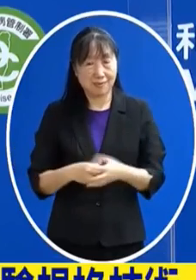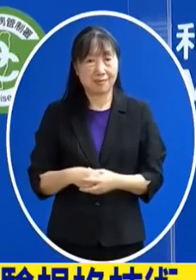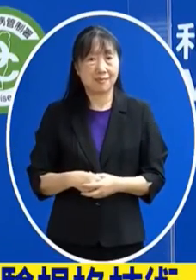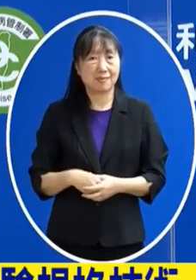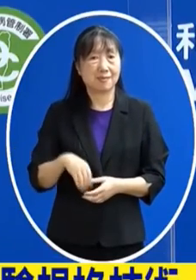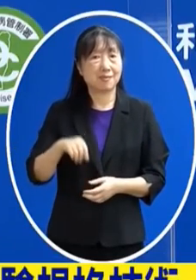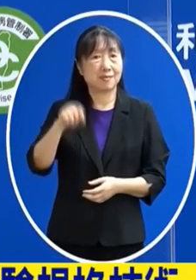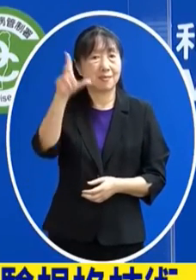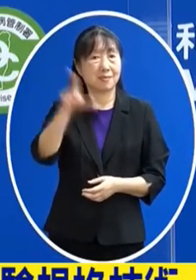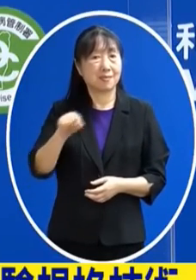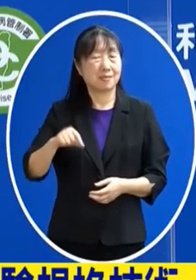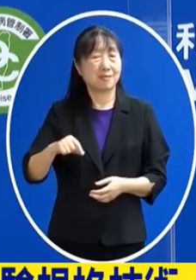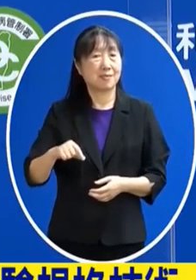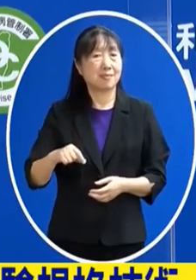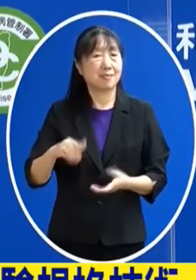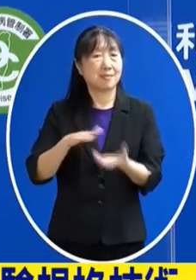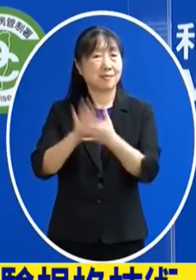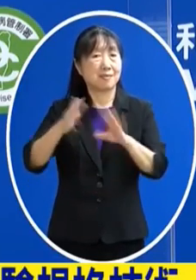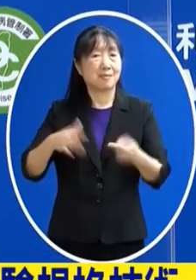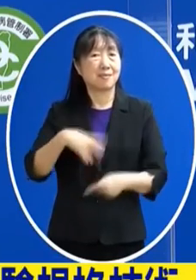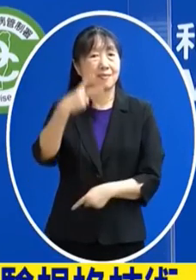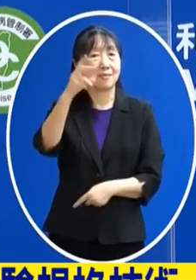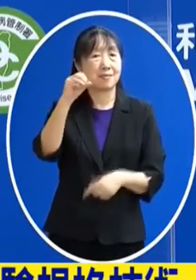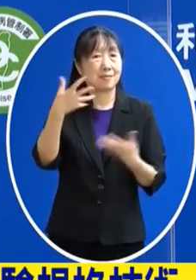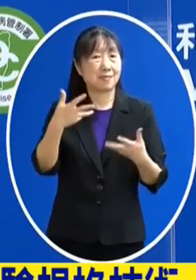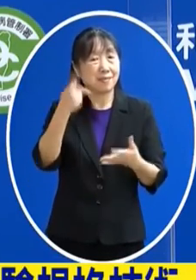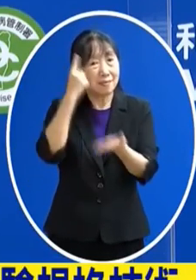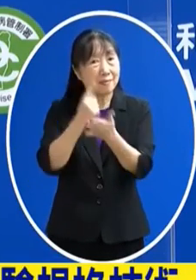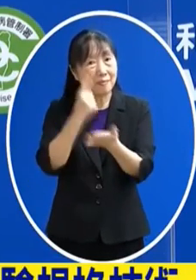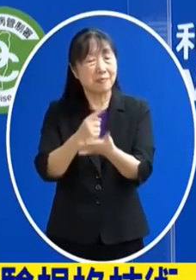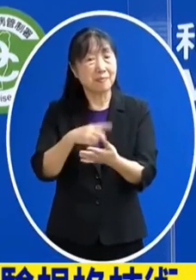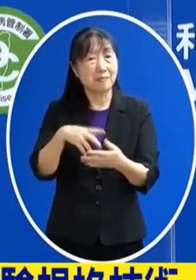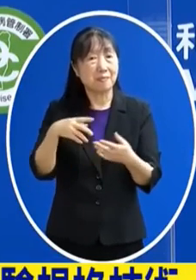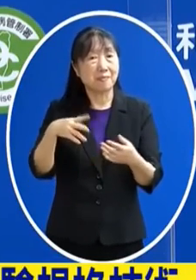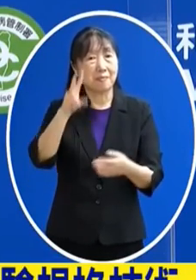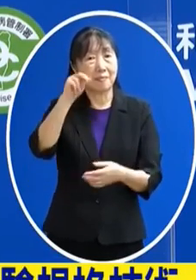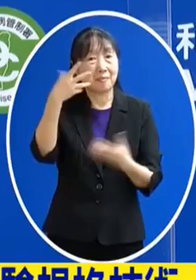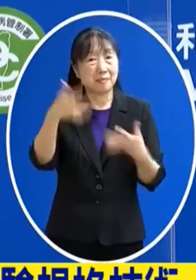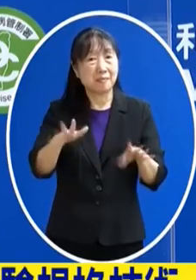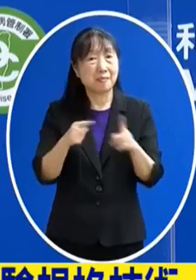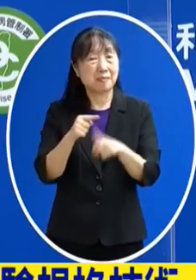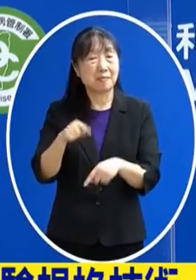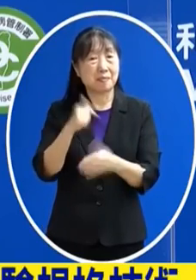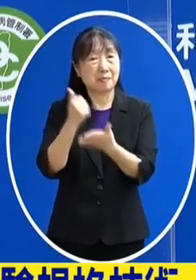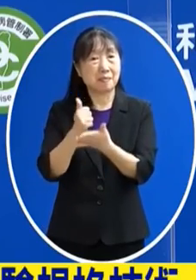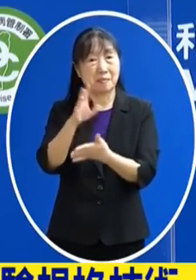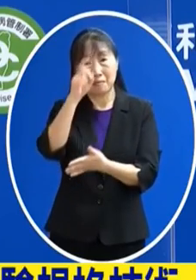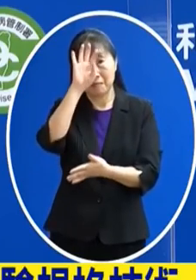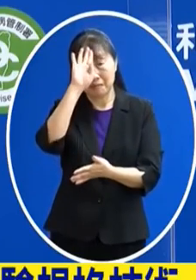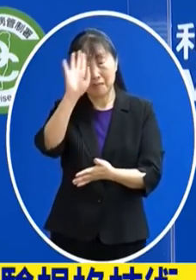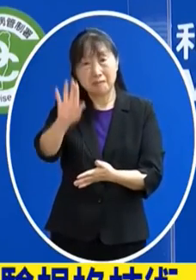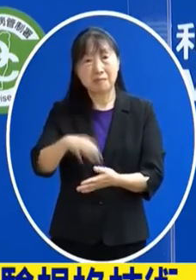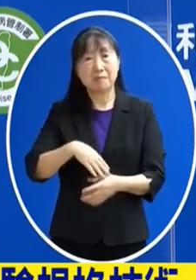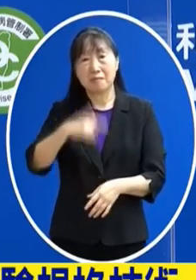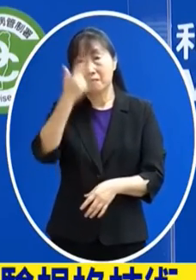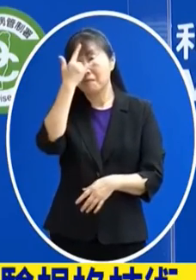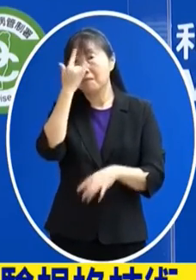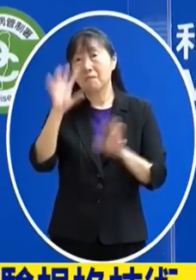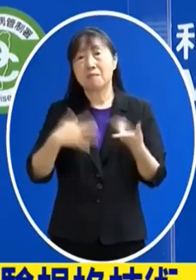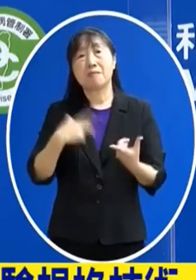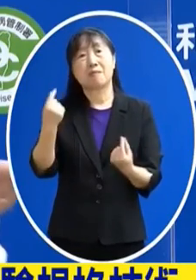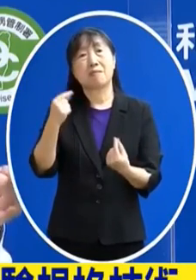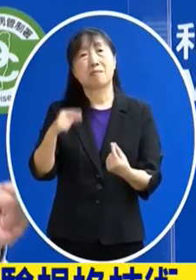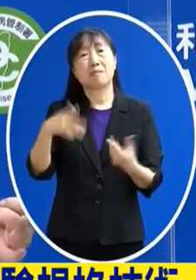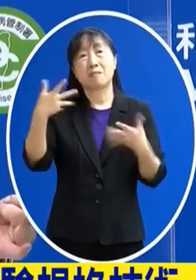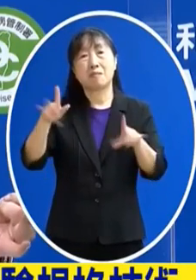对？哈，意大利、法国现在都两万个。每天都有在20000个左右，德国有10000个。那如果他